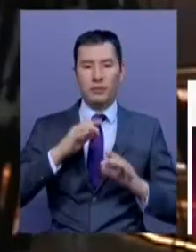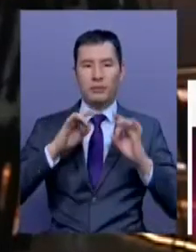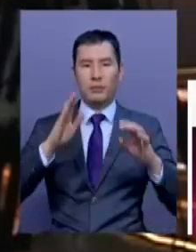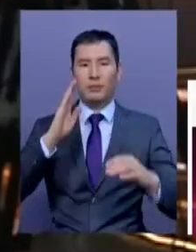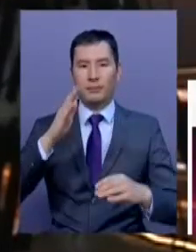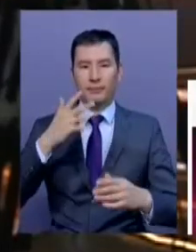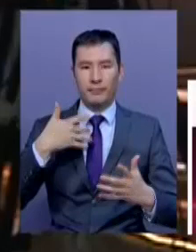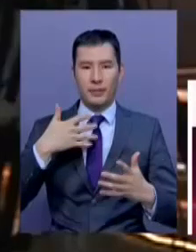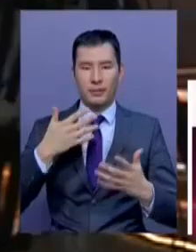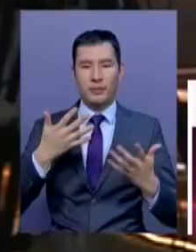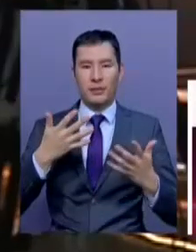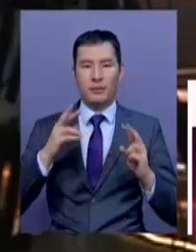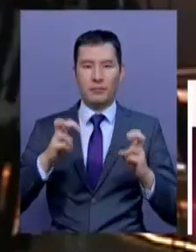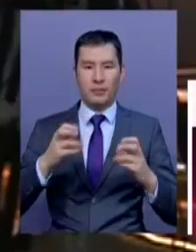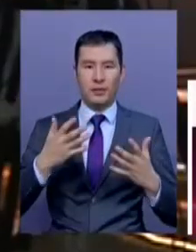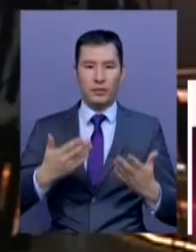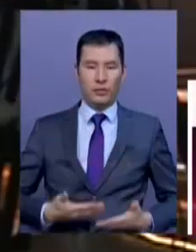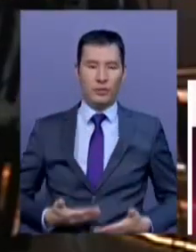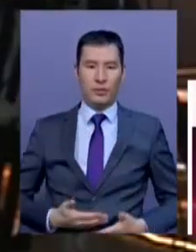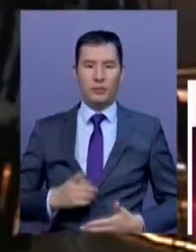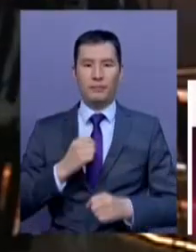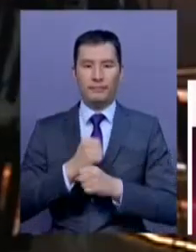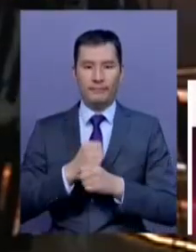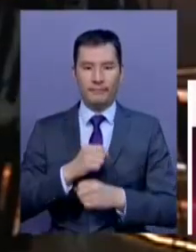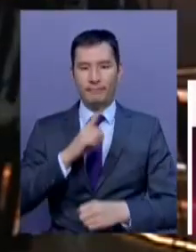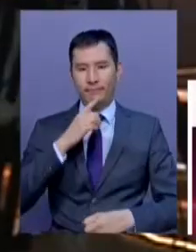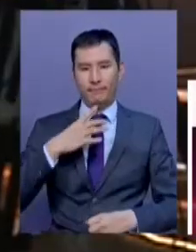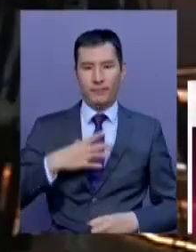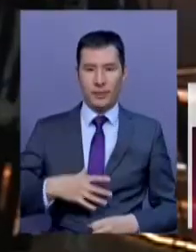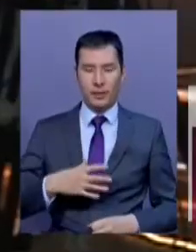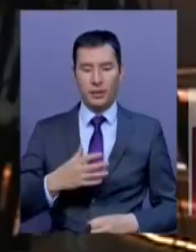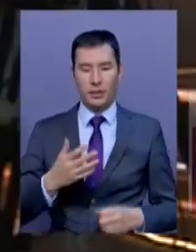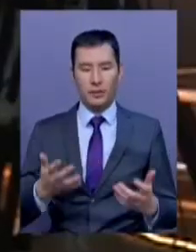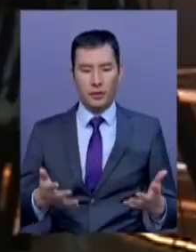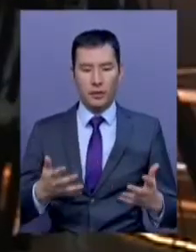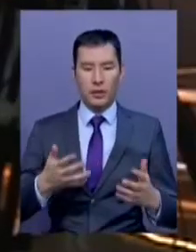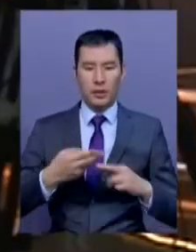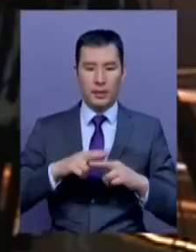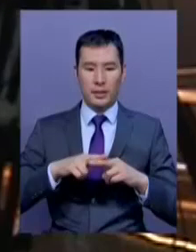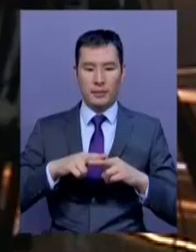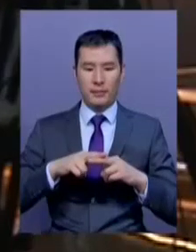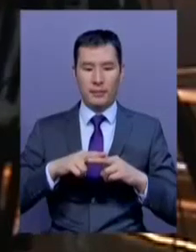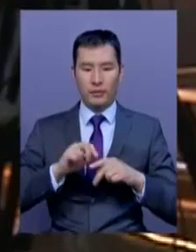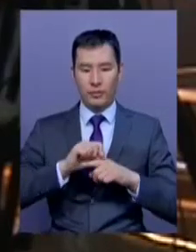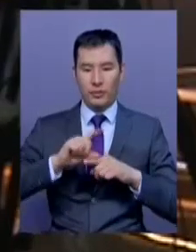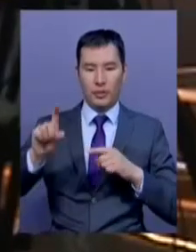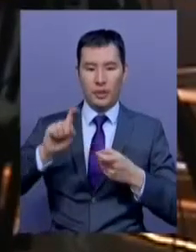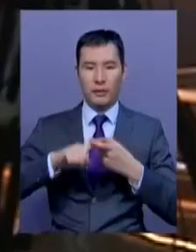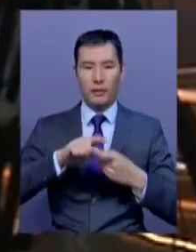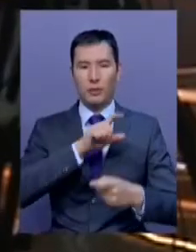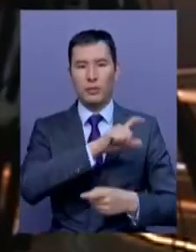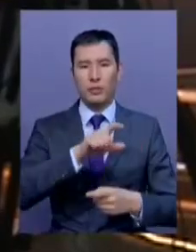Бірақ солай енді тағдырдың жазуы шығар, солай істеуге енді жазып тұрған шығар. Бұл маусымда біз осы індеттен қайтыс